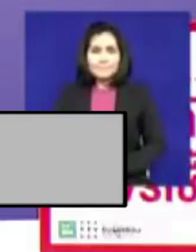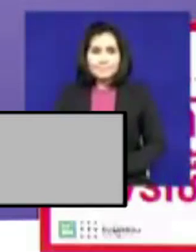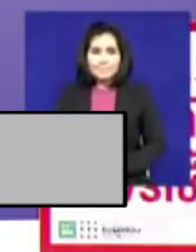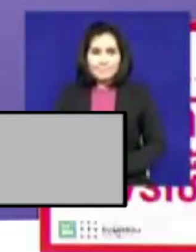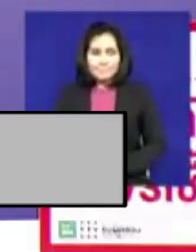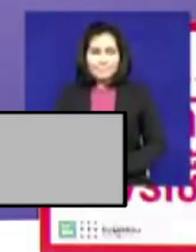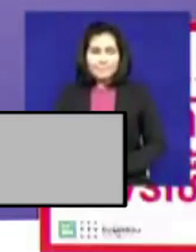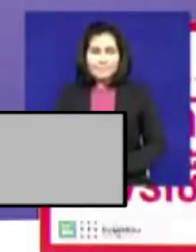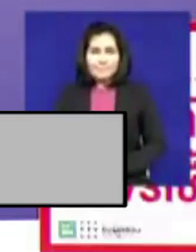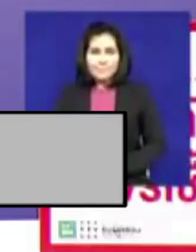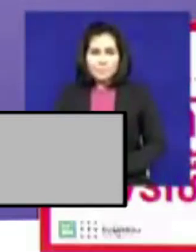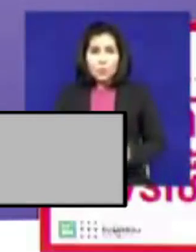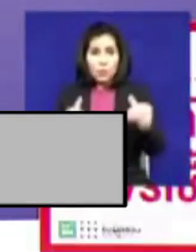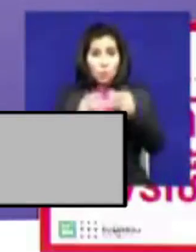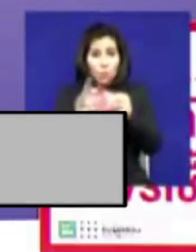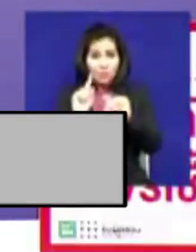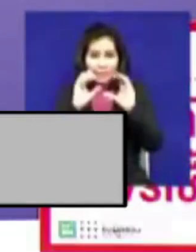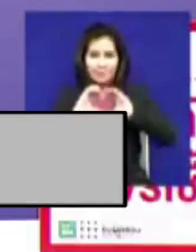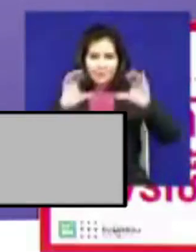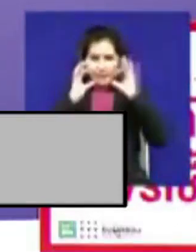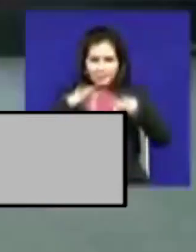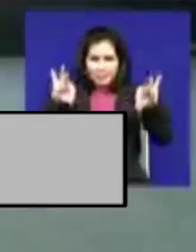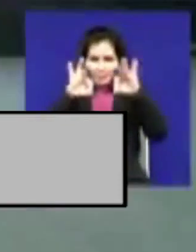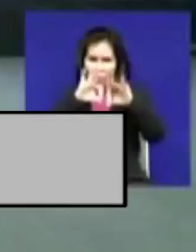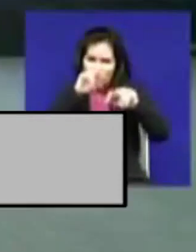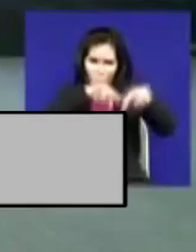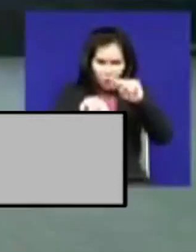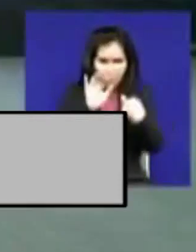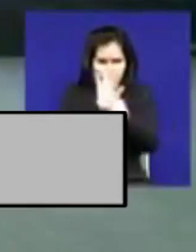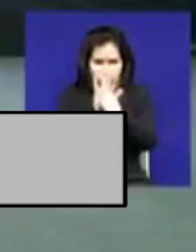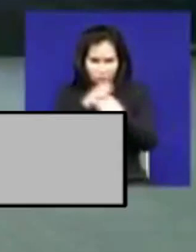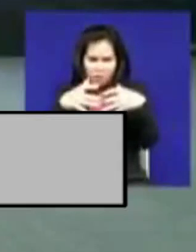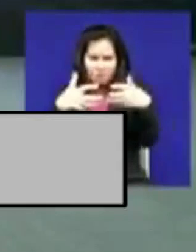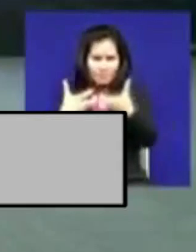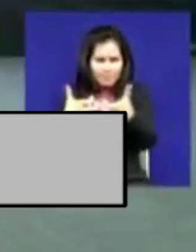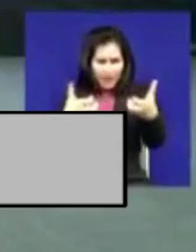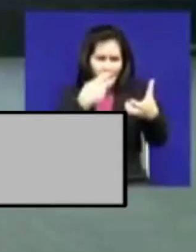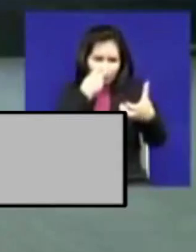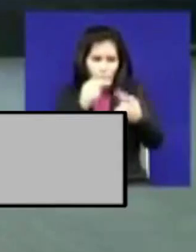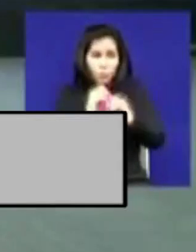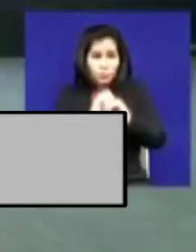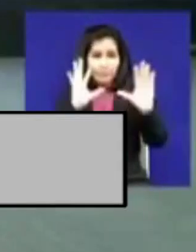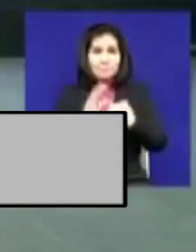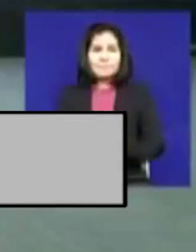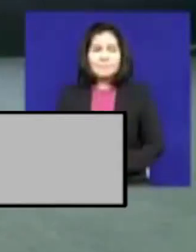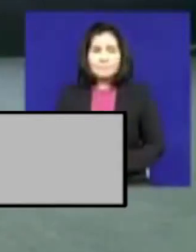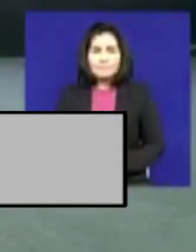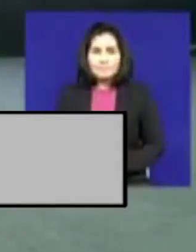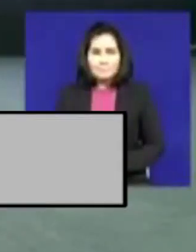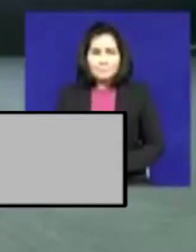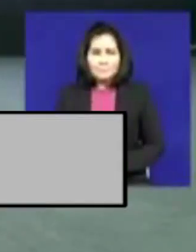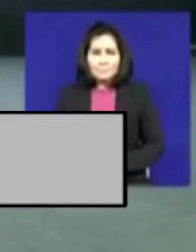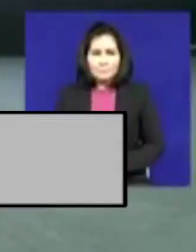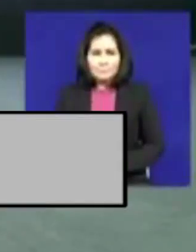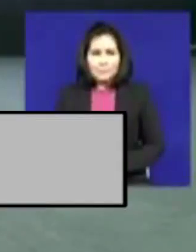กลุ่มที่เราให้ความสำคัญมากขึ้นในช่วงนี้แล้วก็แยกออกมาจากนะครับกรณีในสถานพยาบาลเนี่ยออกมาจ